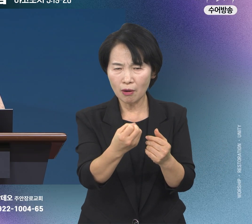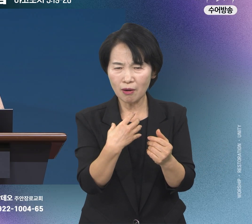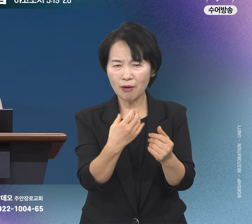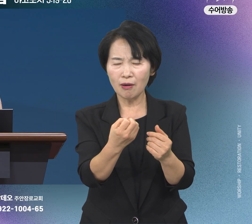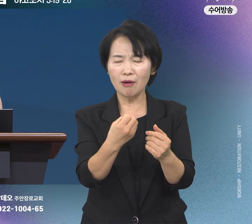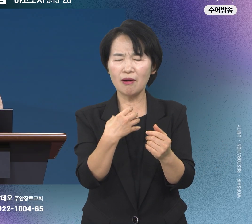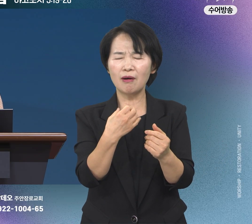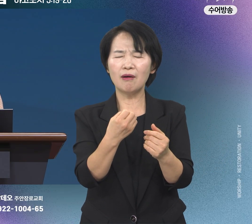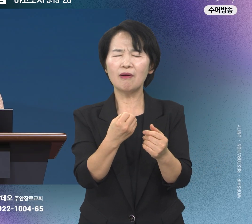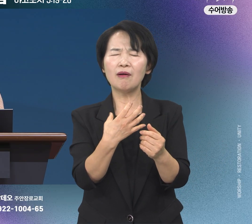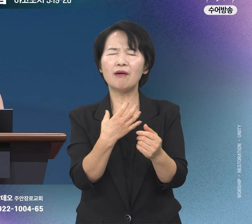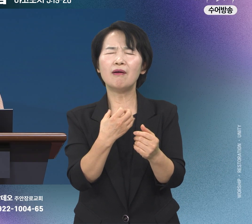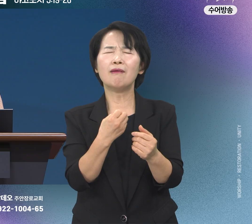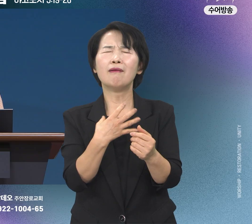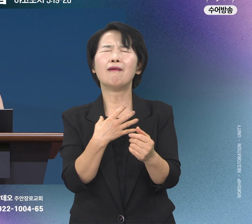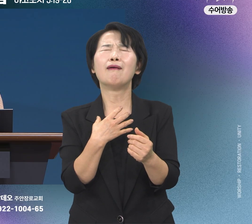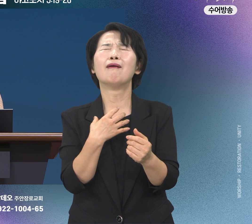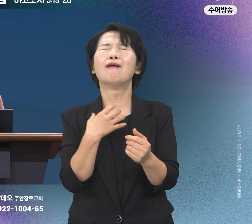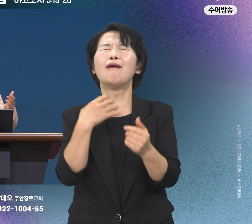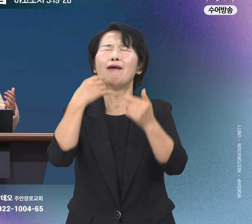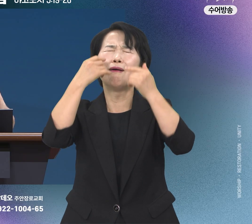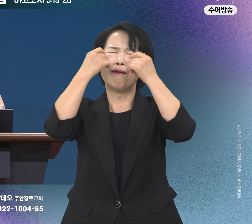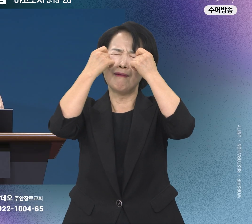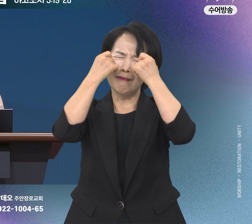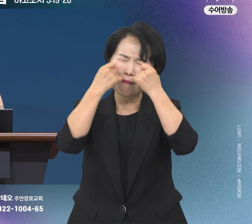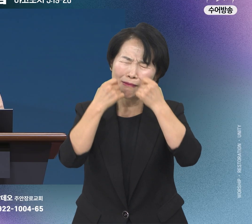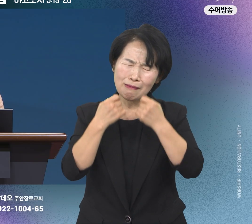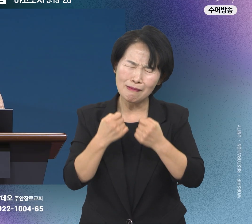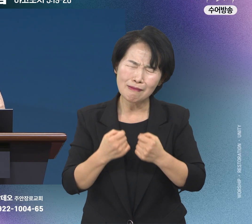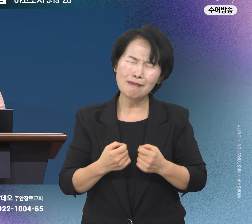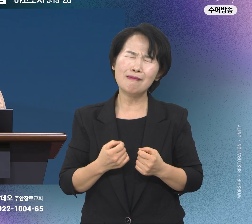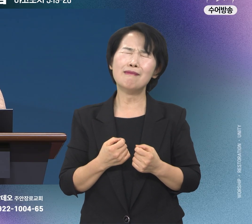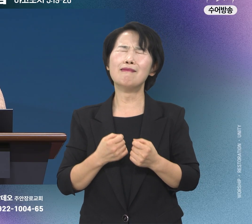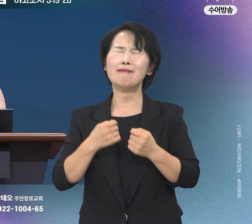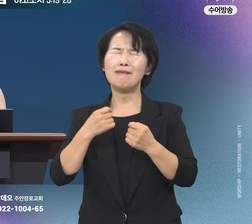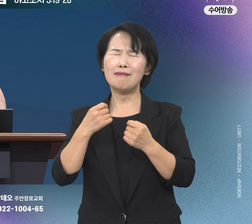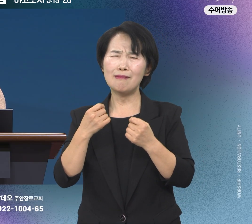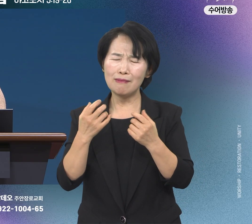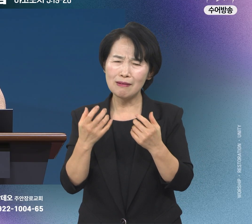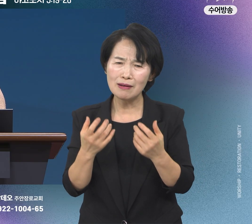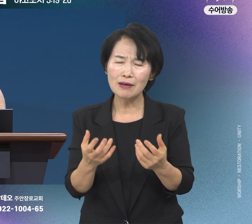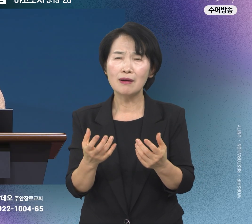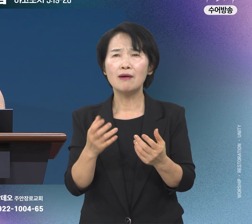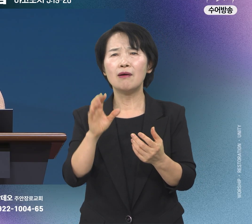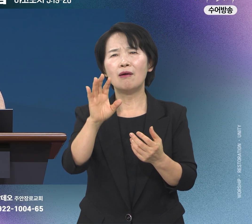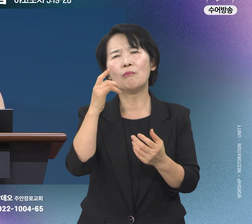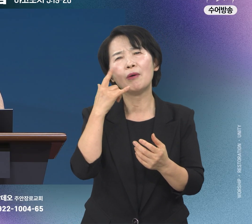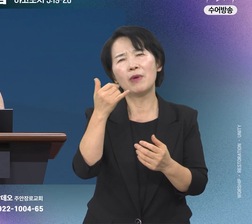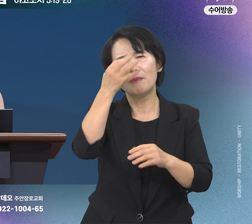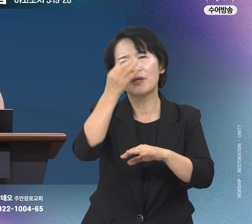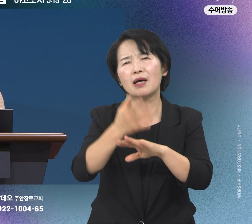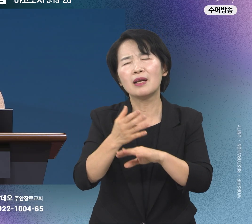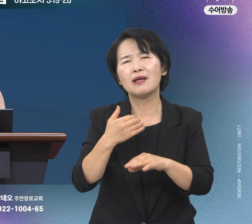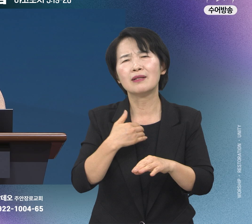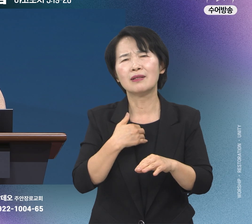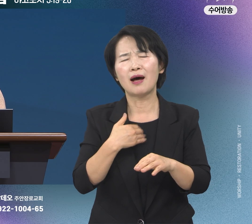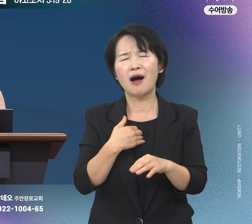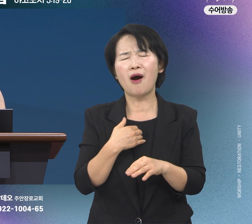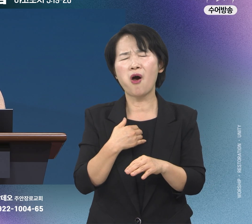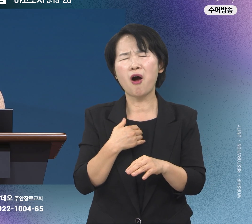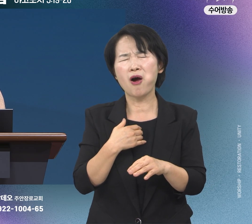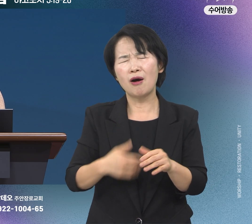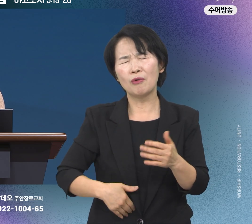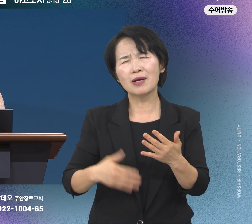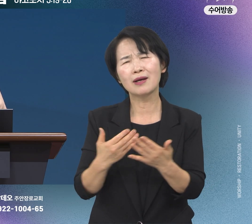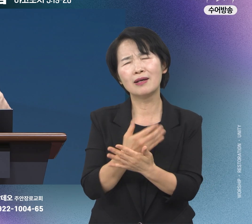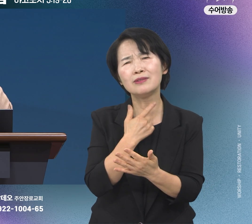저는 엄청나게 오열을 하고 다시 엄마 아빠를 불렀습니다. 나 실은 스파이였다고, 지금에서야 회심한 거라고.